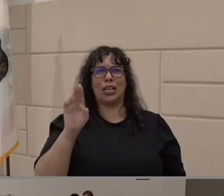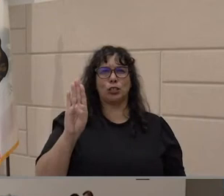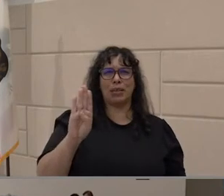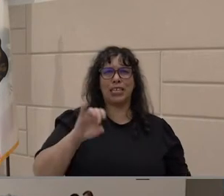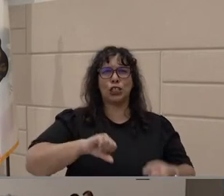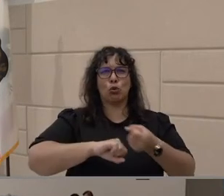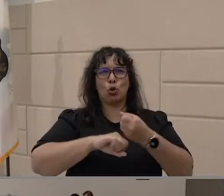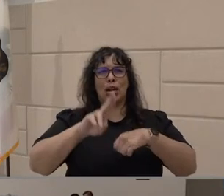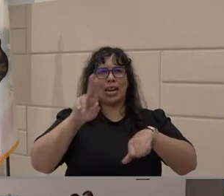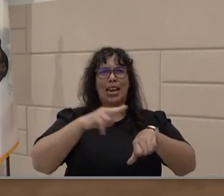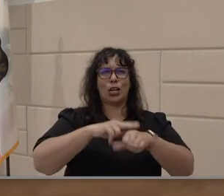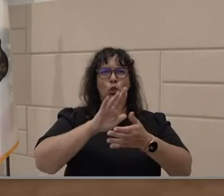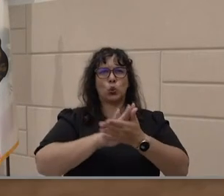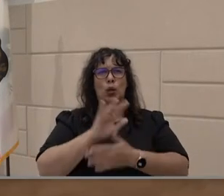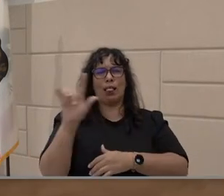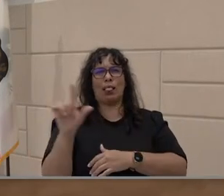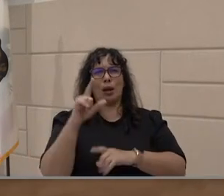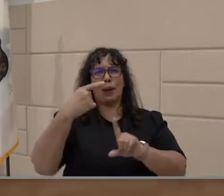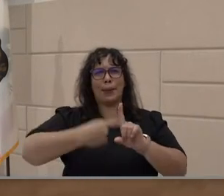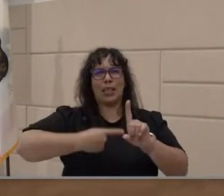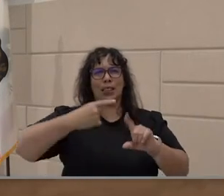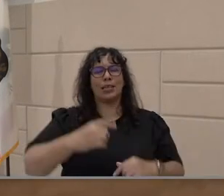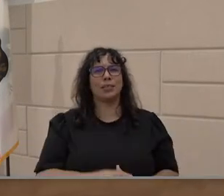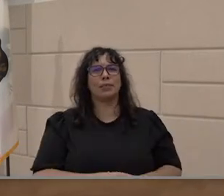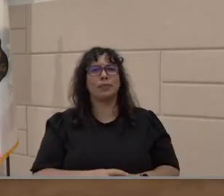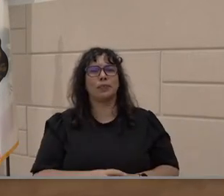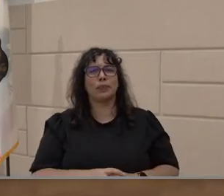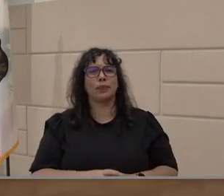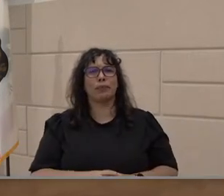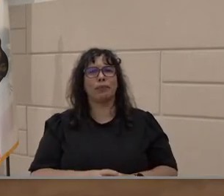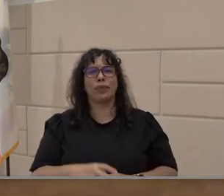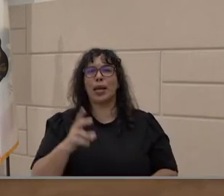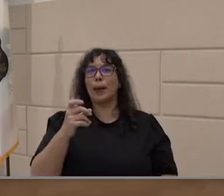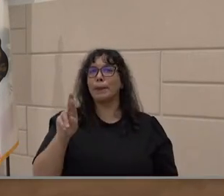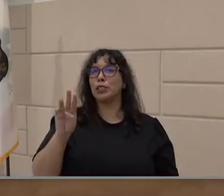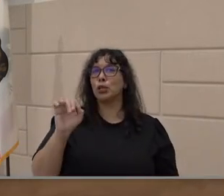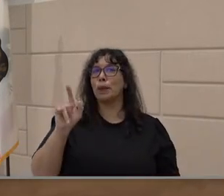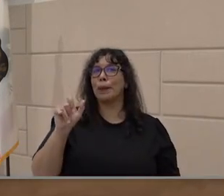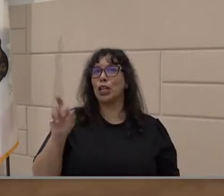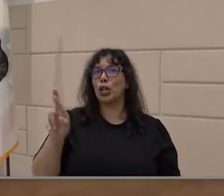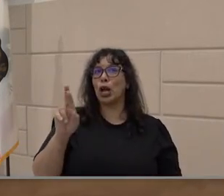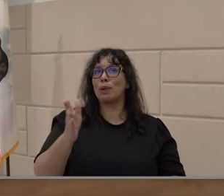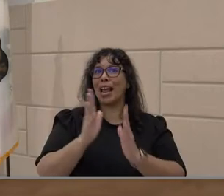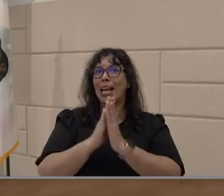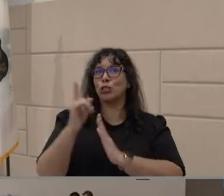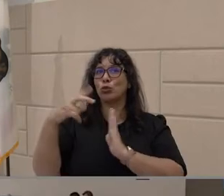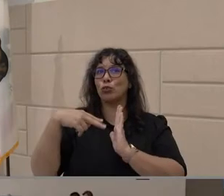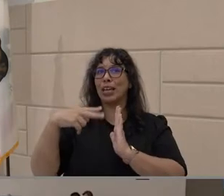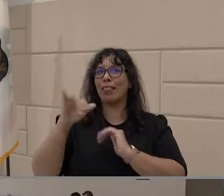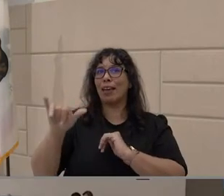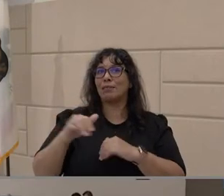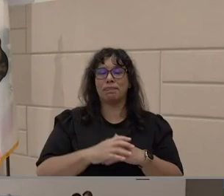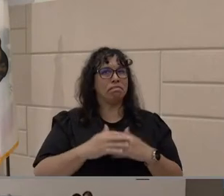00 42821-B និយាយពីការ control ទៅលើបណ្ណាល័យជាទូទៅក្នុងប្រទេស